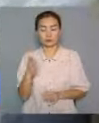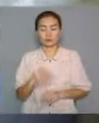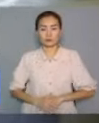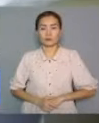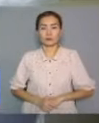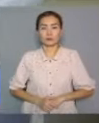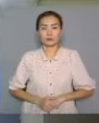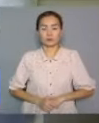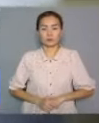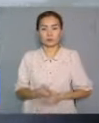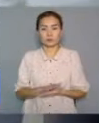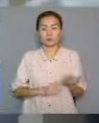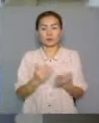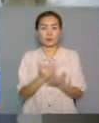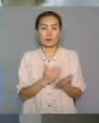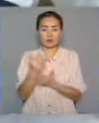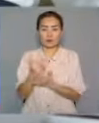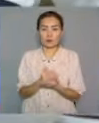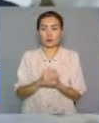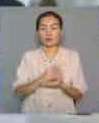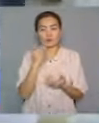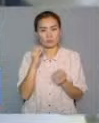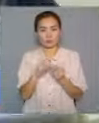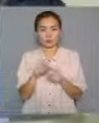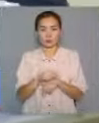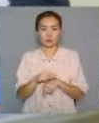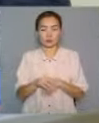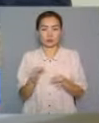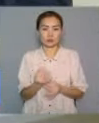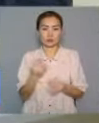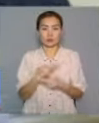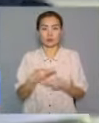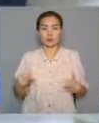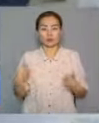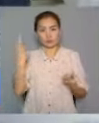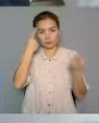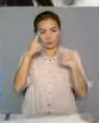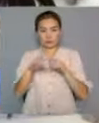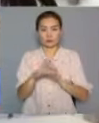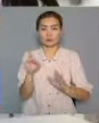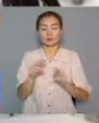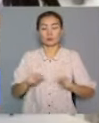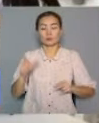оқу дағдыларынан қарап үйренген. Бағдарламадан ауытқымай, сабақ берудің қызғылықты тың тәсілін